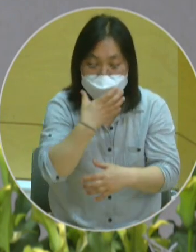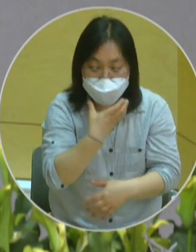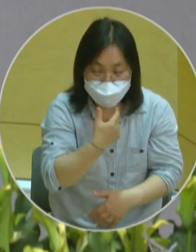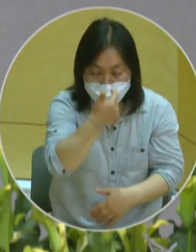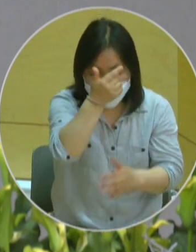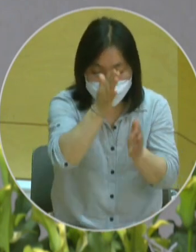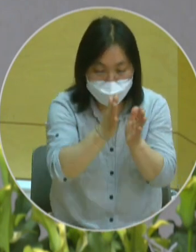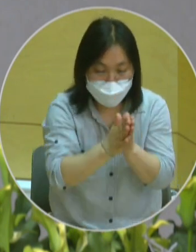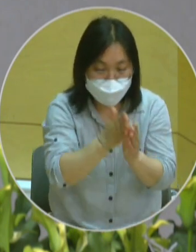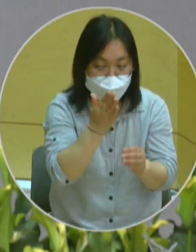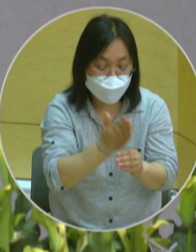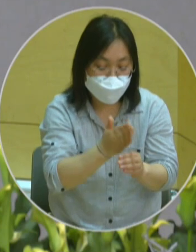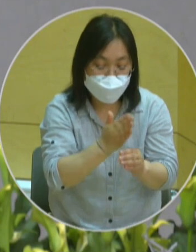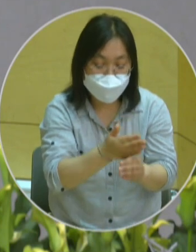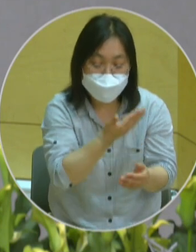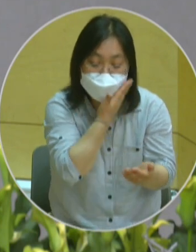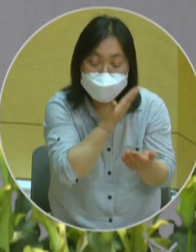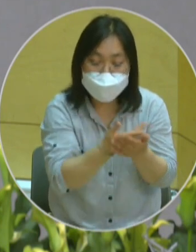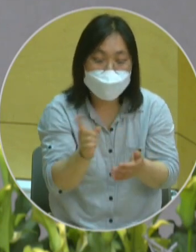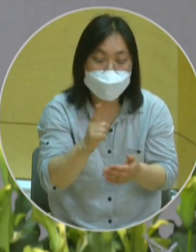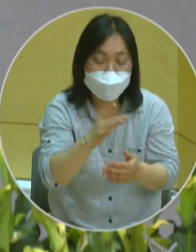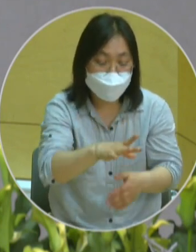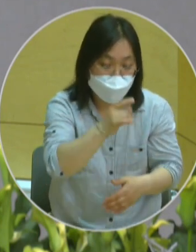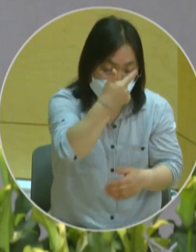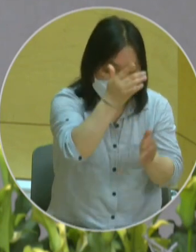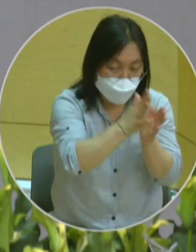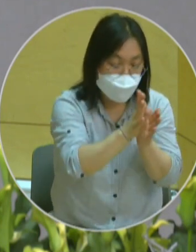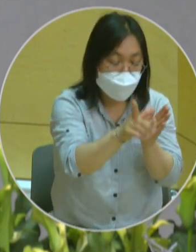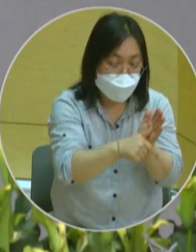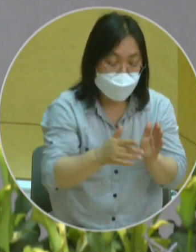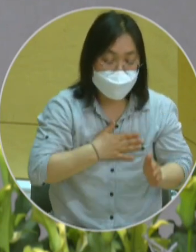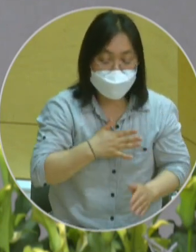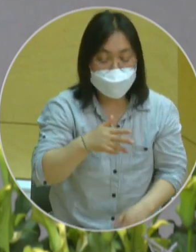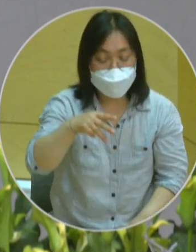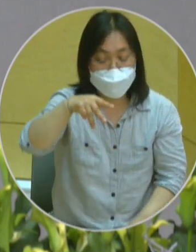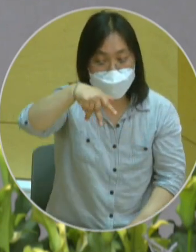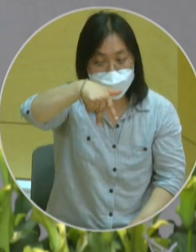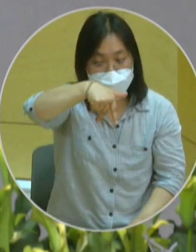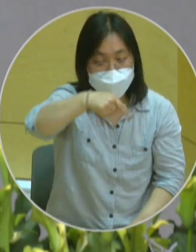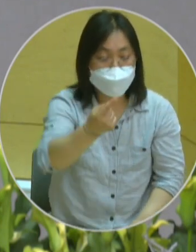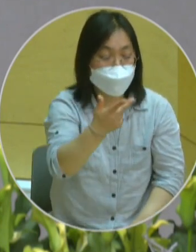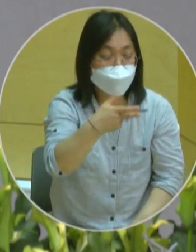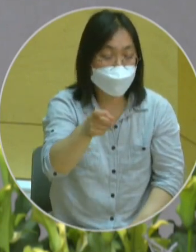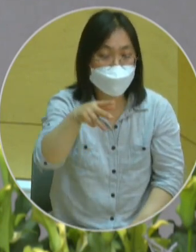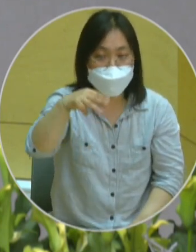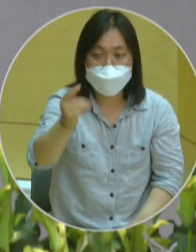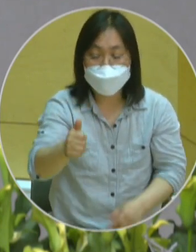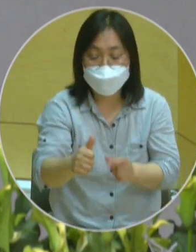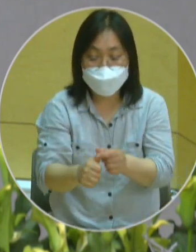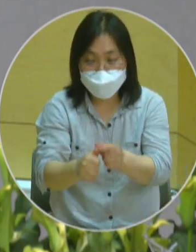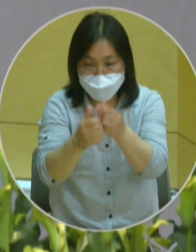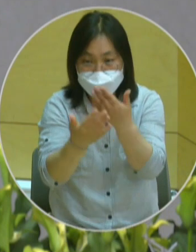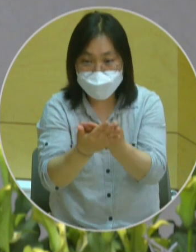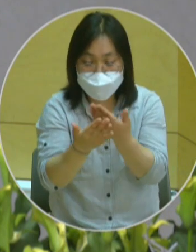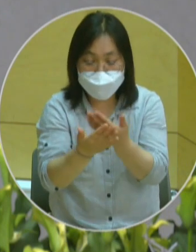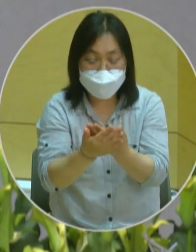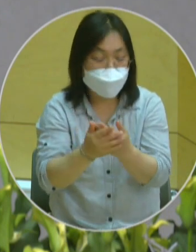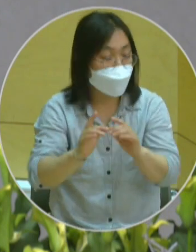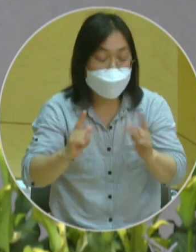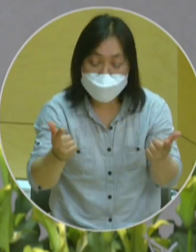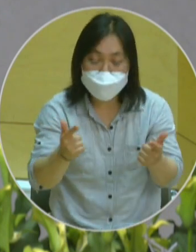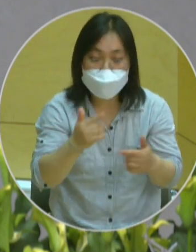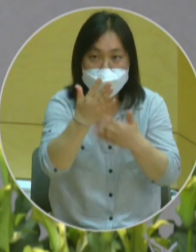아브라함의 기도 속에 참 중요한 것은 먼저 기도할 때 하나님 내 조카 롯이 거기 삽니다 그렇게 얘기하지 않고, 하나님은 공의의 하나님